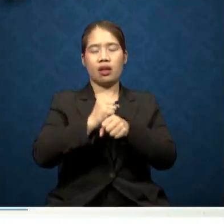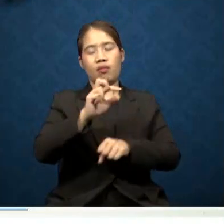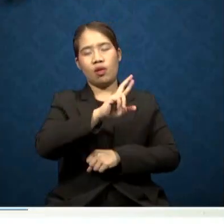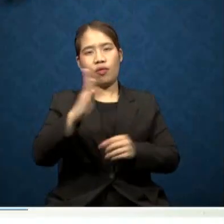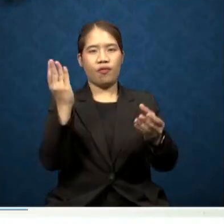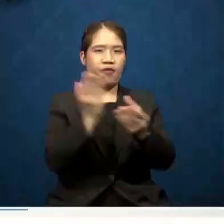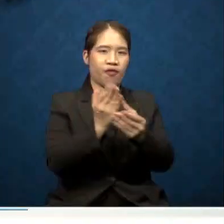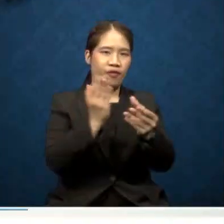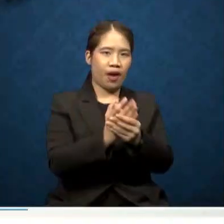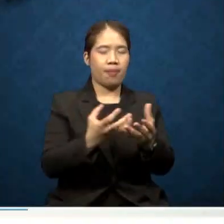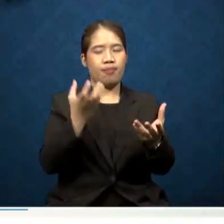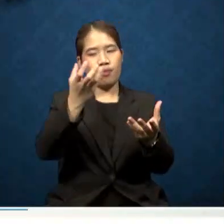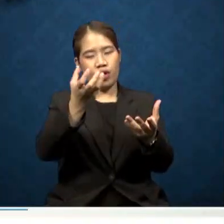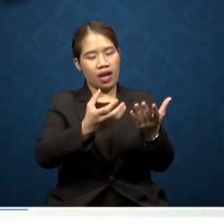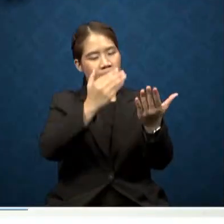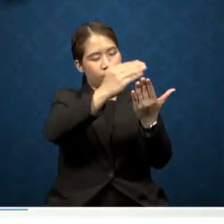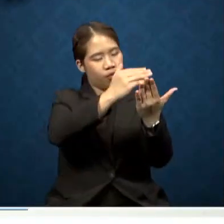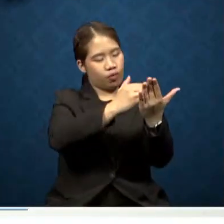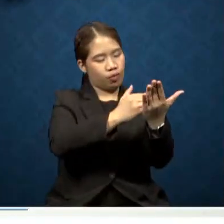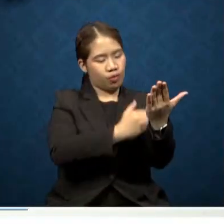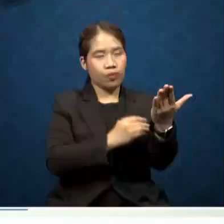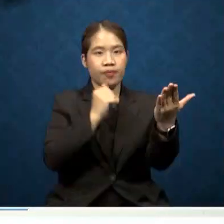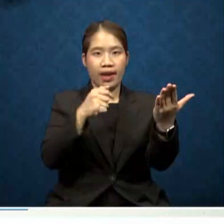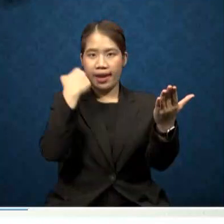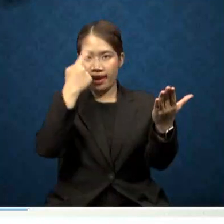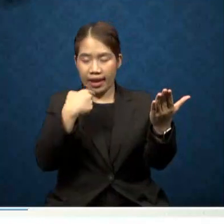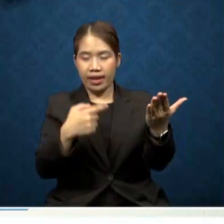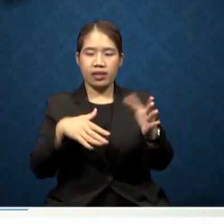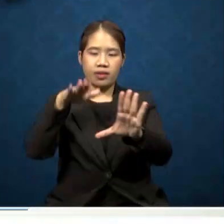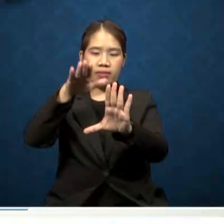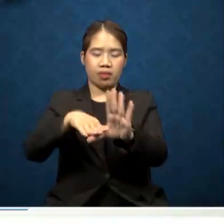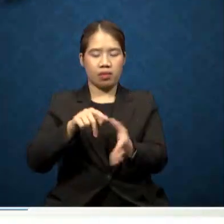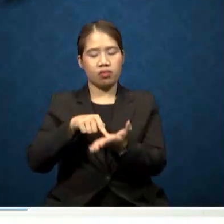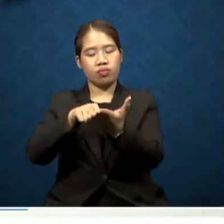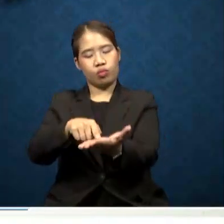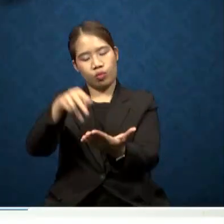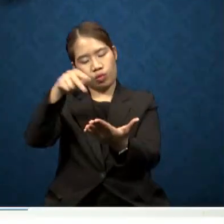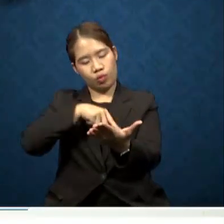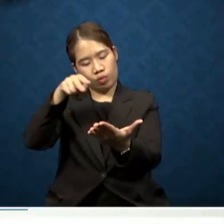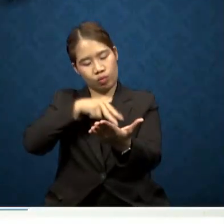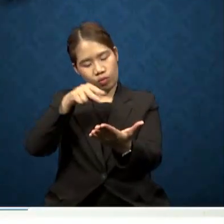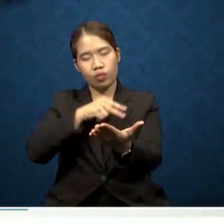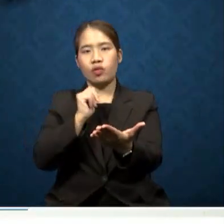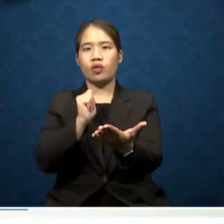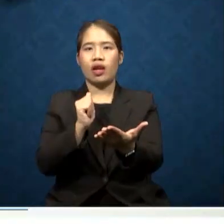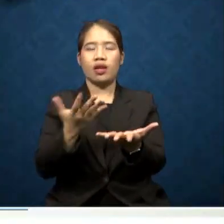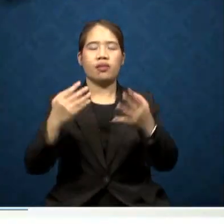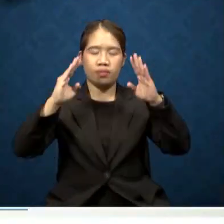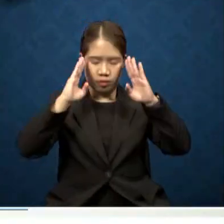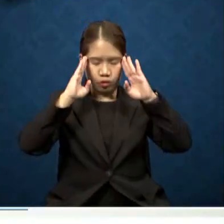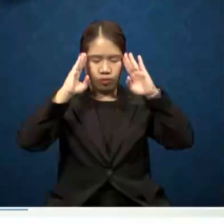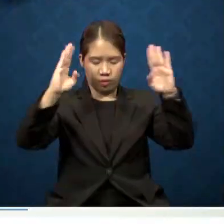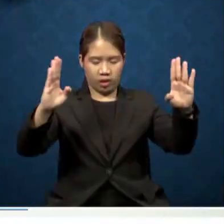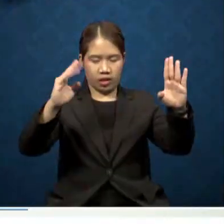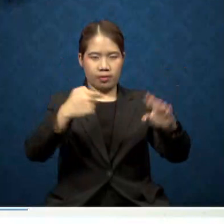งานนะครับเพื่อสร้างความเชื่อมั่นให้กับผู้ที่จะเข้าสู่ระบบการเทียบโอนความรู้และได้รับประสบการณ์ที่มี